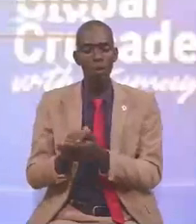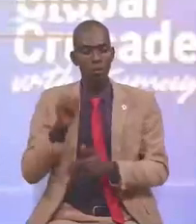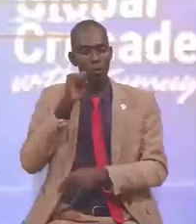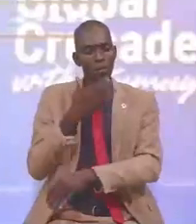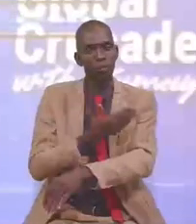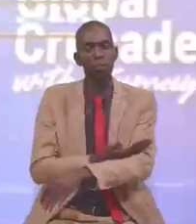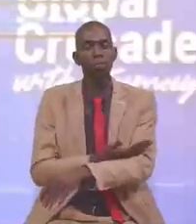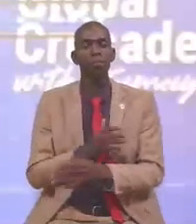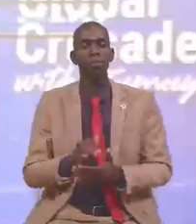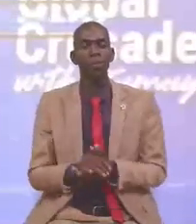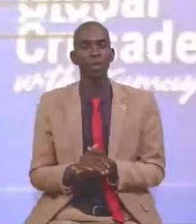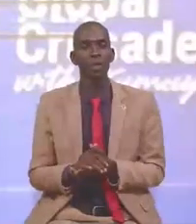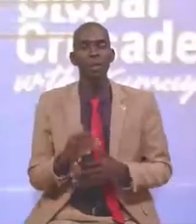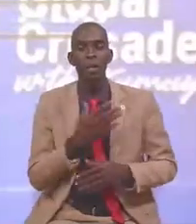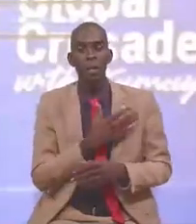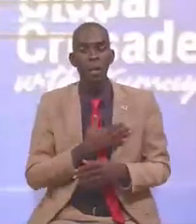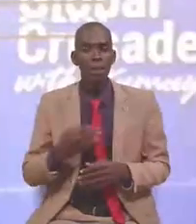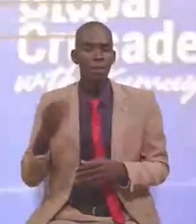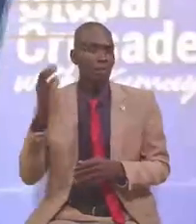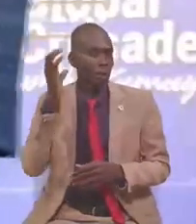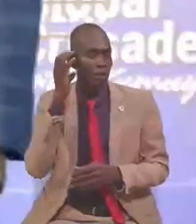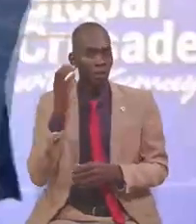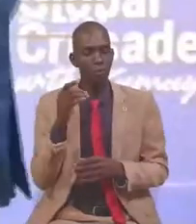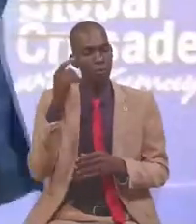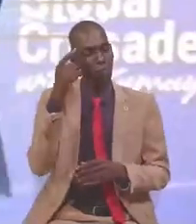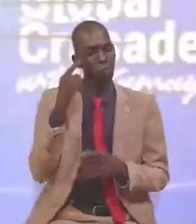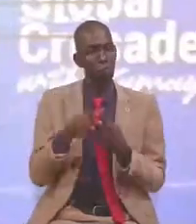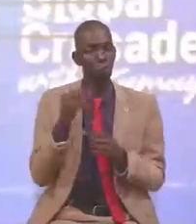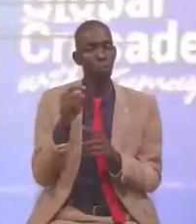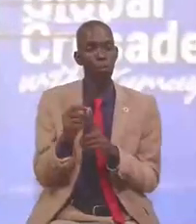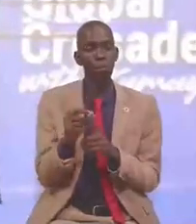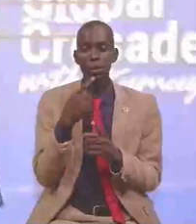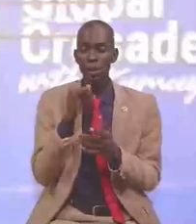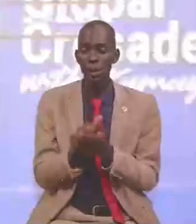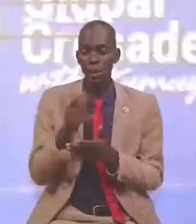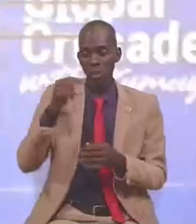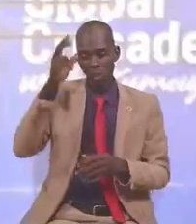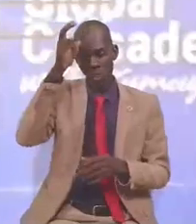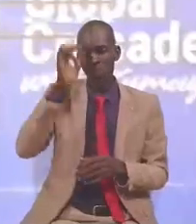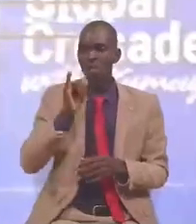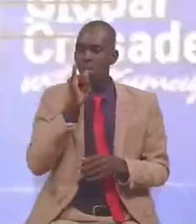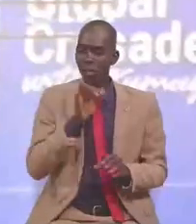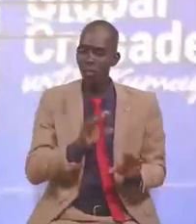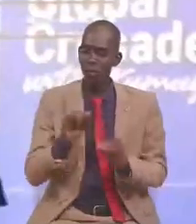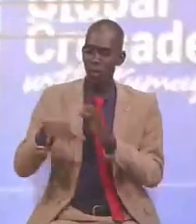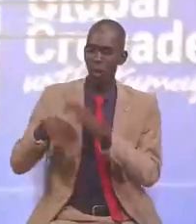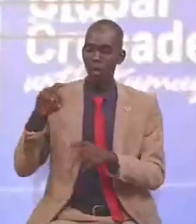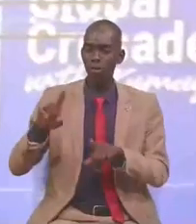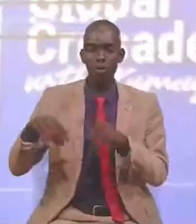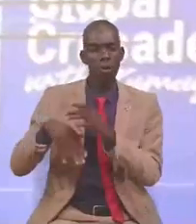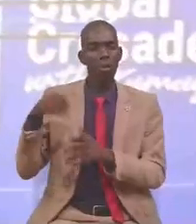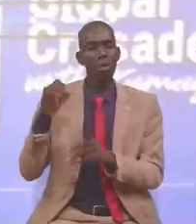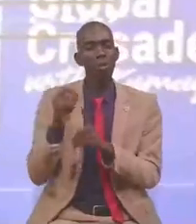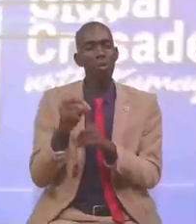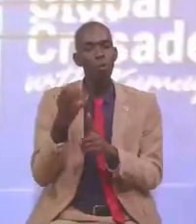la maison là-bas. Et le fait d'écouter la parole, il a dit, le diable est sorti,